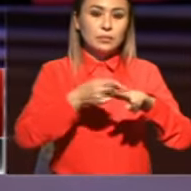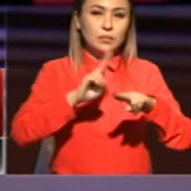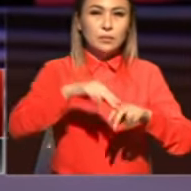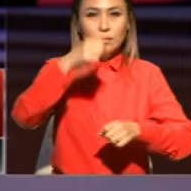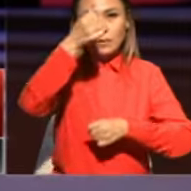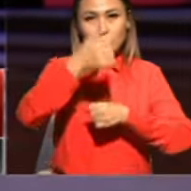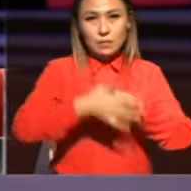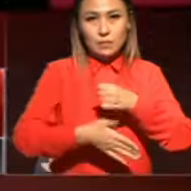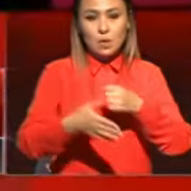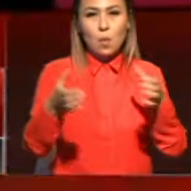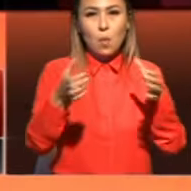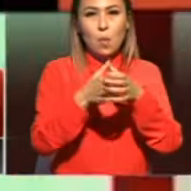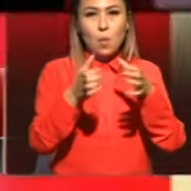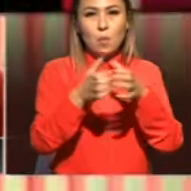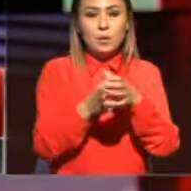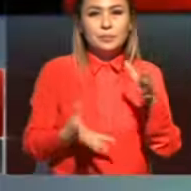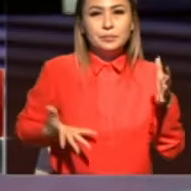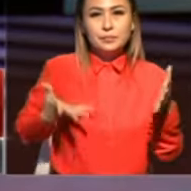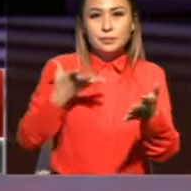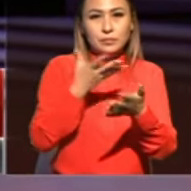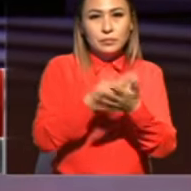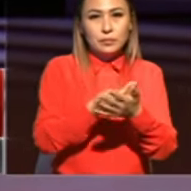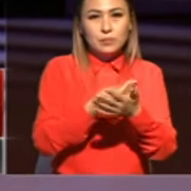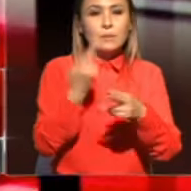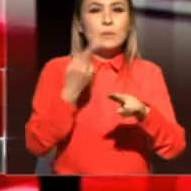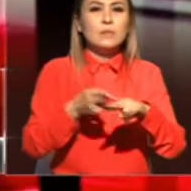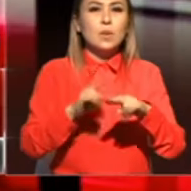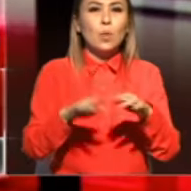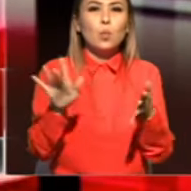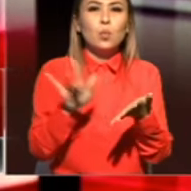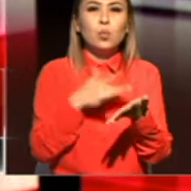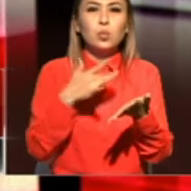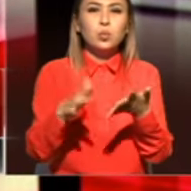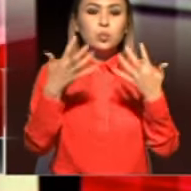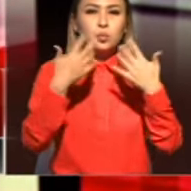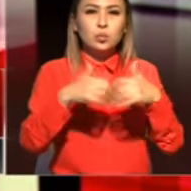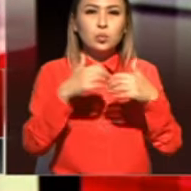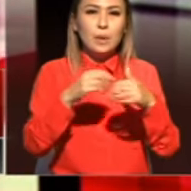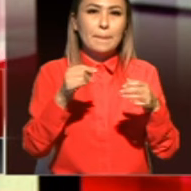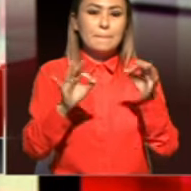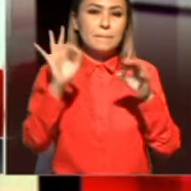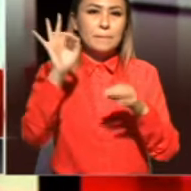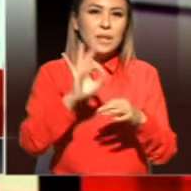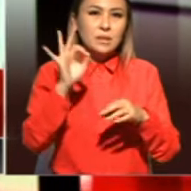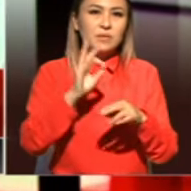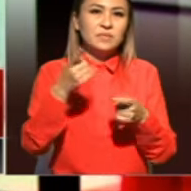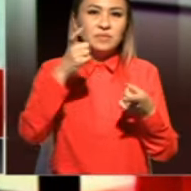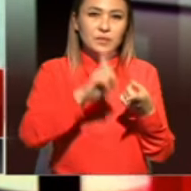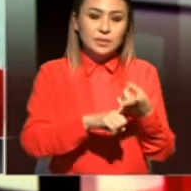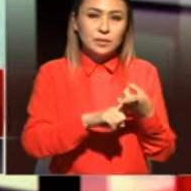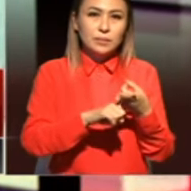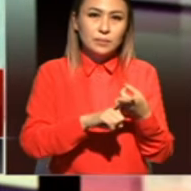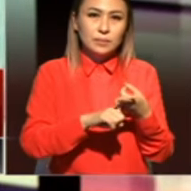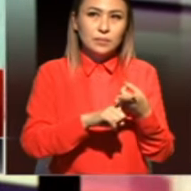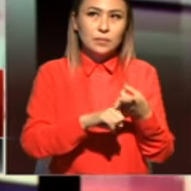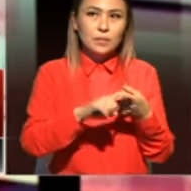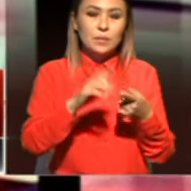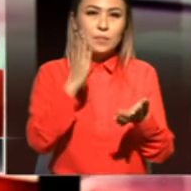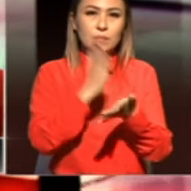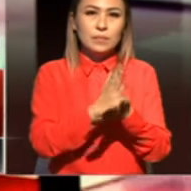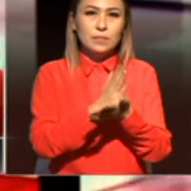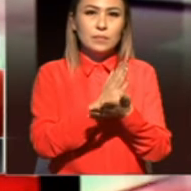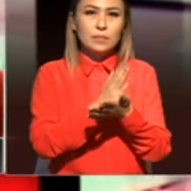компания істейді, инвестиция төгеді. Бірақ оның инвестиция жаңа бухгалтерлік есепшотты, платежный балансты, төлем балансы бойынша инвестиционный позиция дейді.